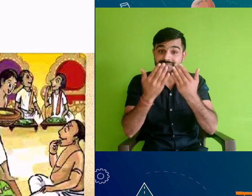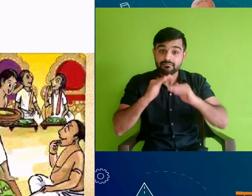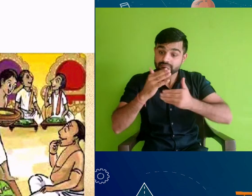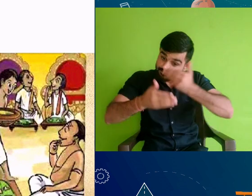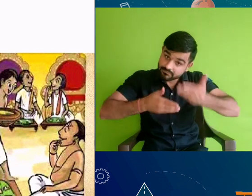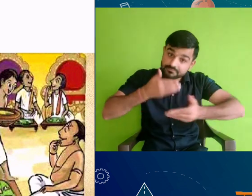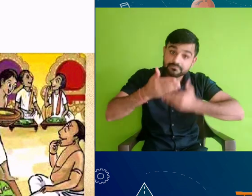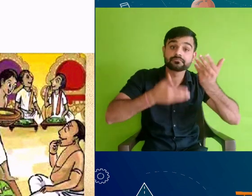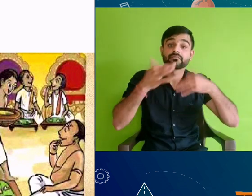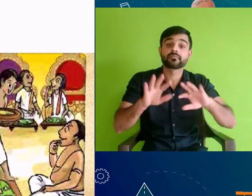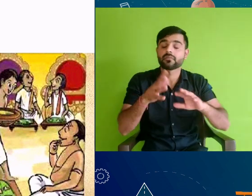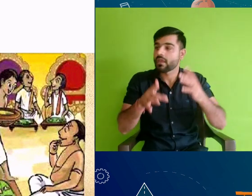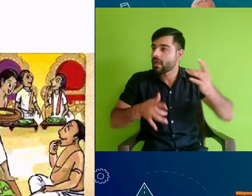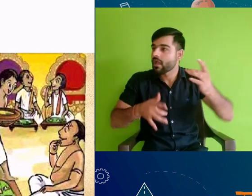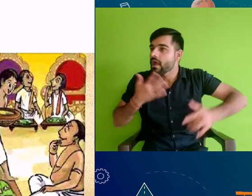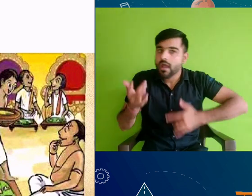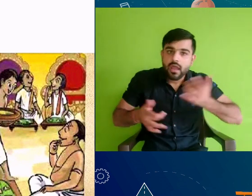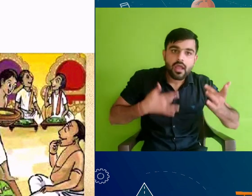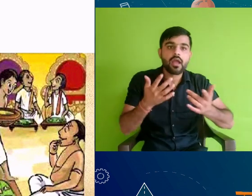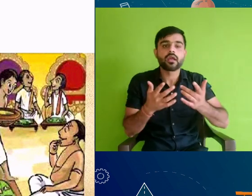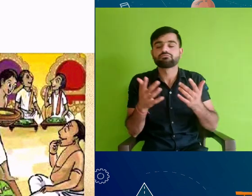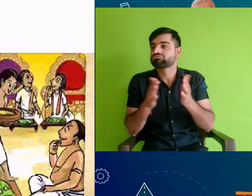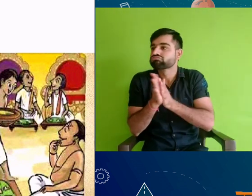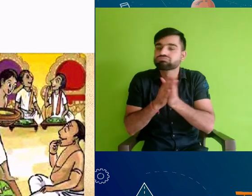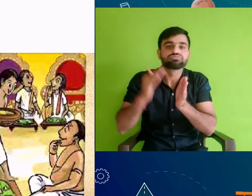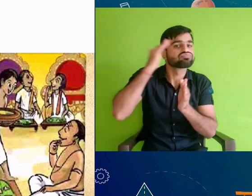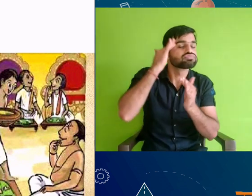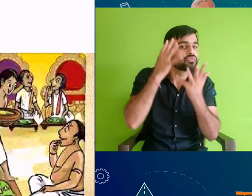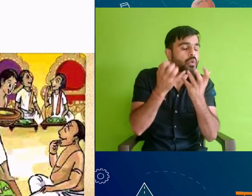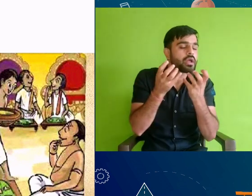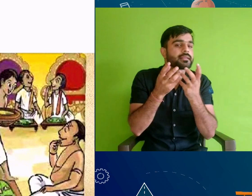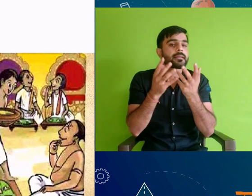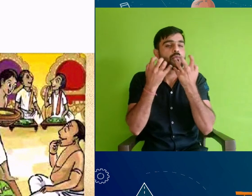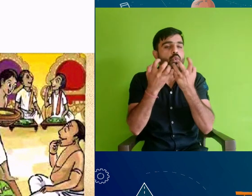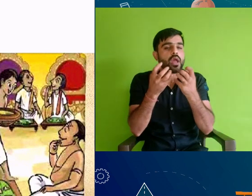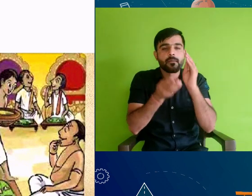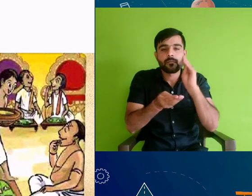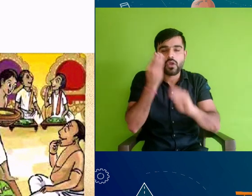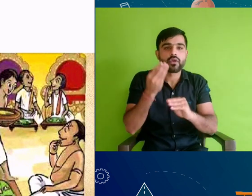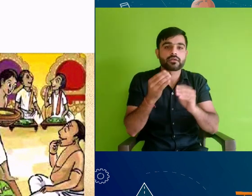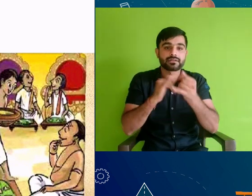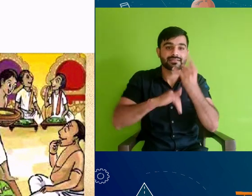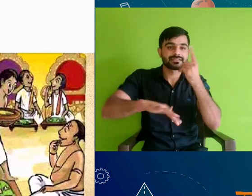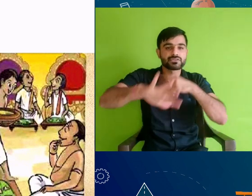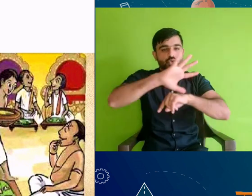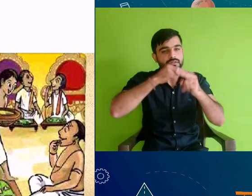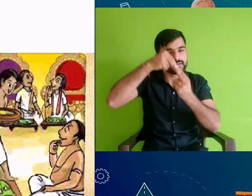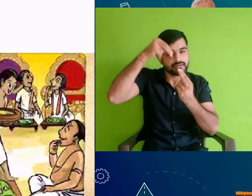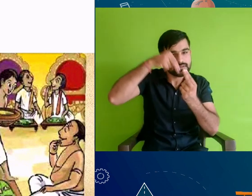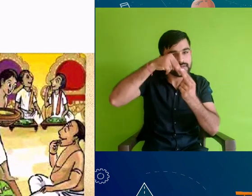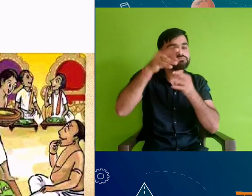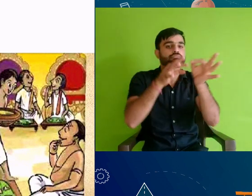कि क्यूरियोसिटी, ईगरनेस क्या होती है, जिसे हम सोशल स्टोरीज के थ्रू समझा सकते हैं